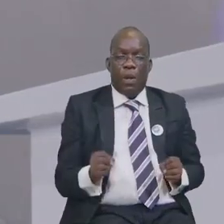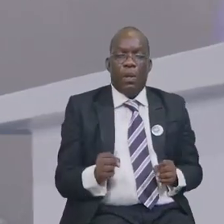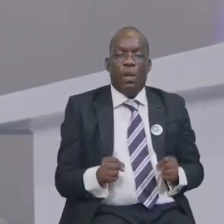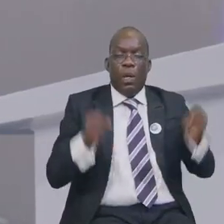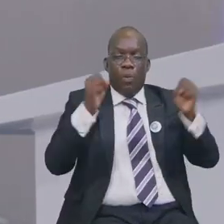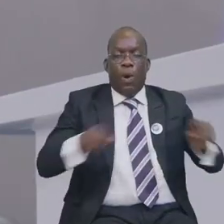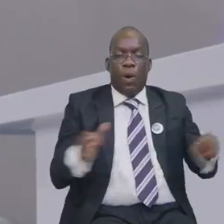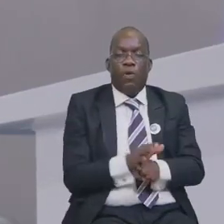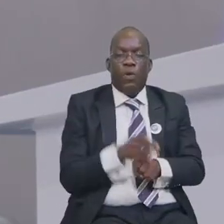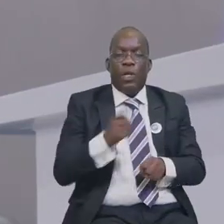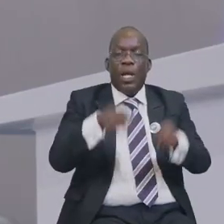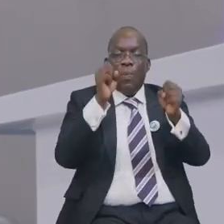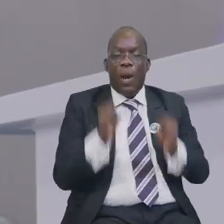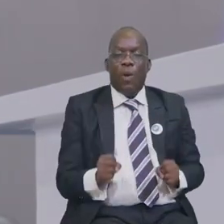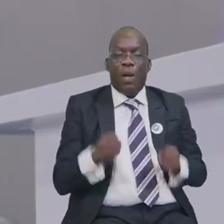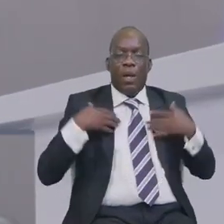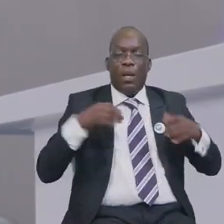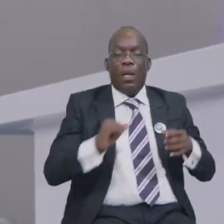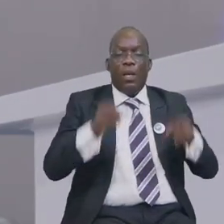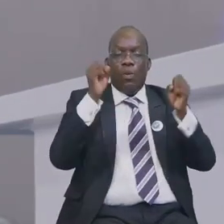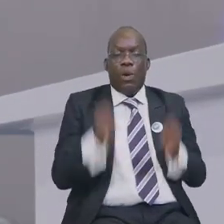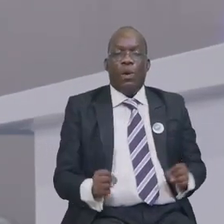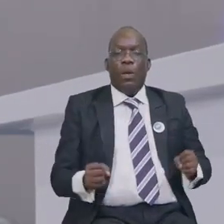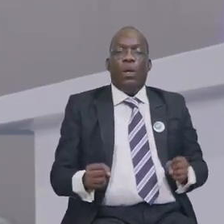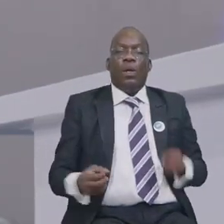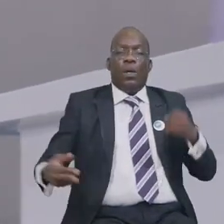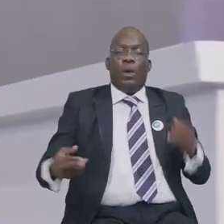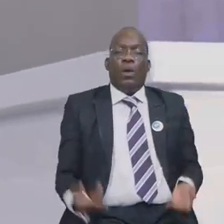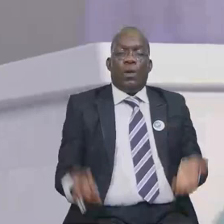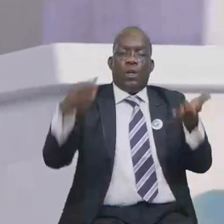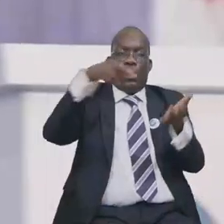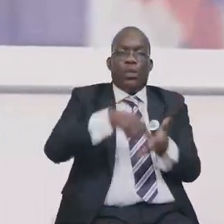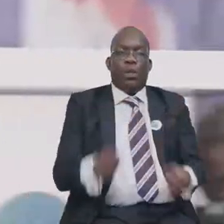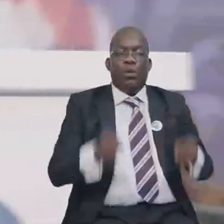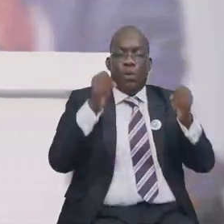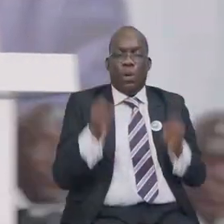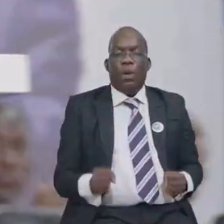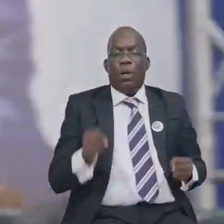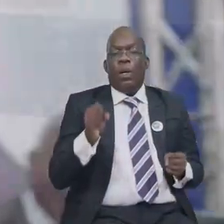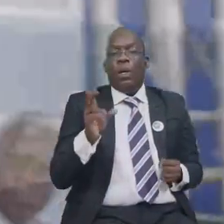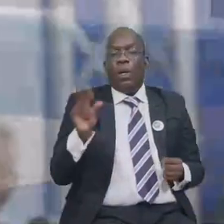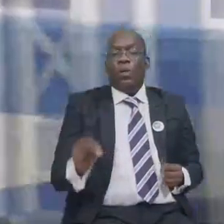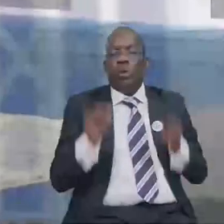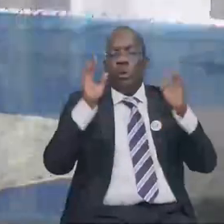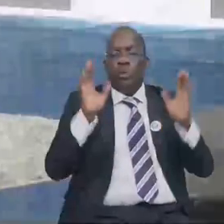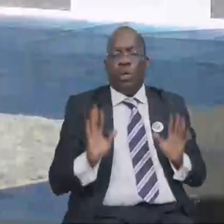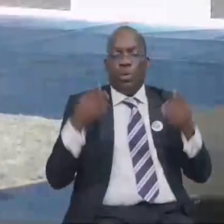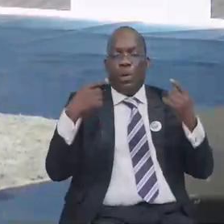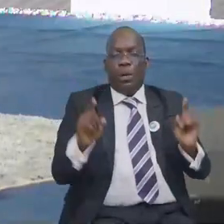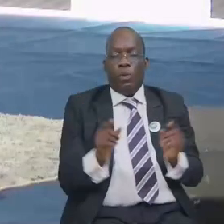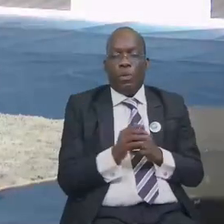ont eu la puissance de guérison, la puissance de restauration. Mais aucun miracle n'avait eu lieu.